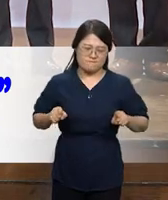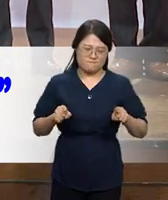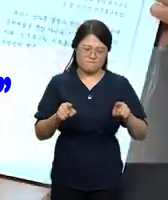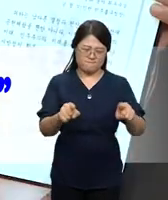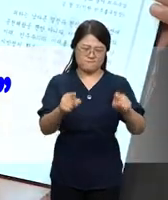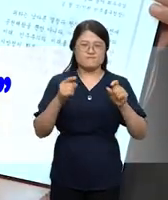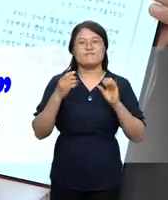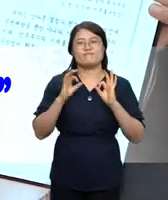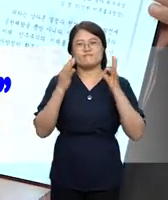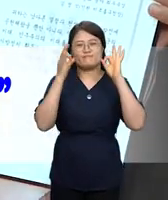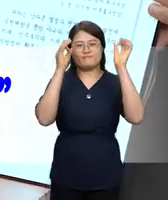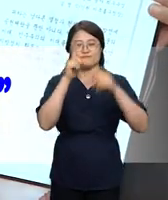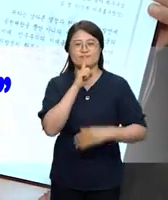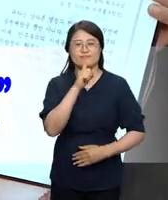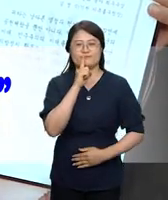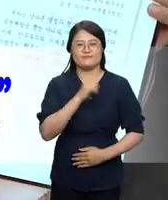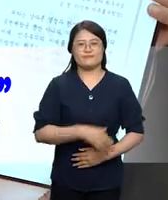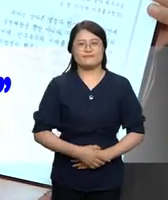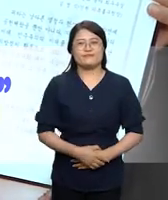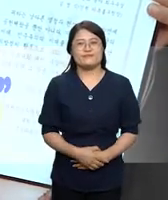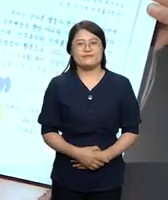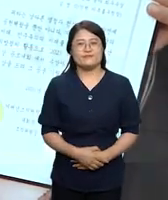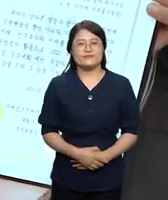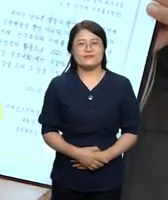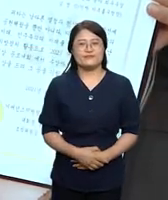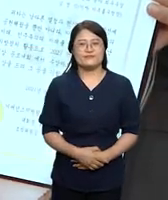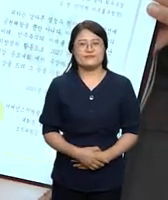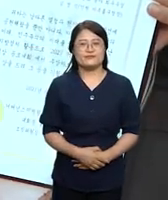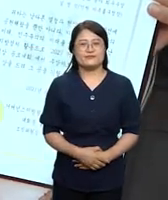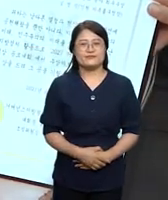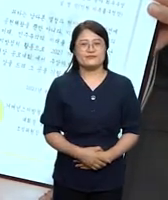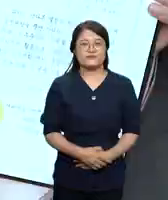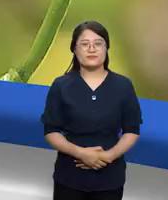만드는 데 최선을 다하겠다고 소감을 밝혔습니다.